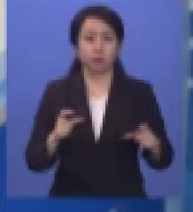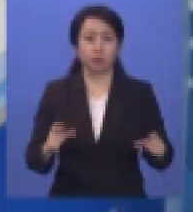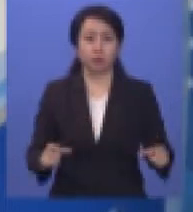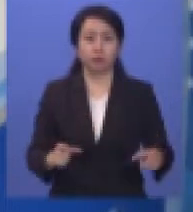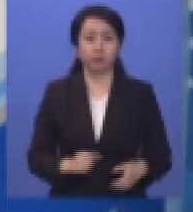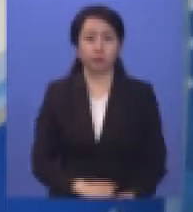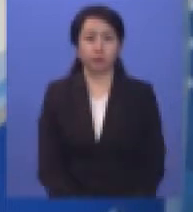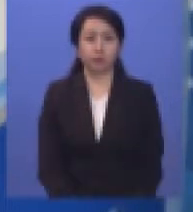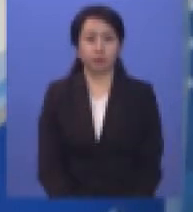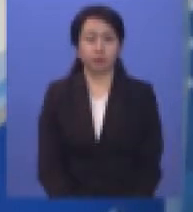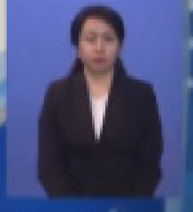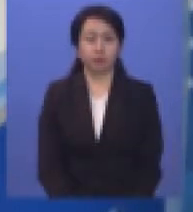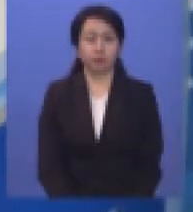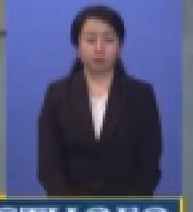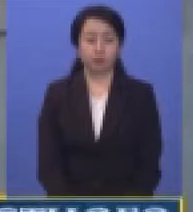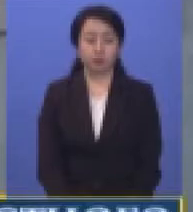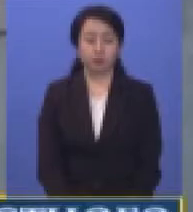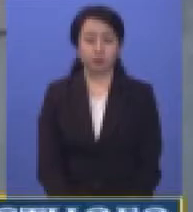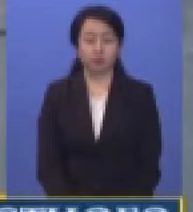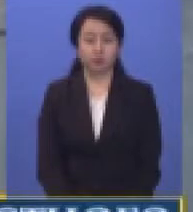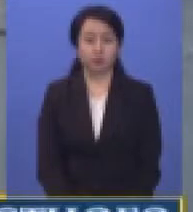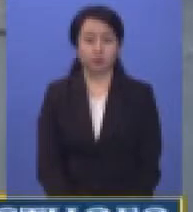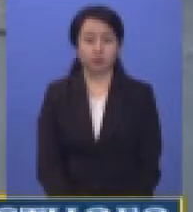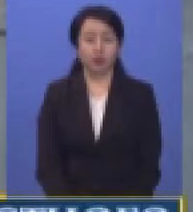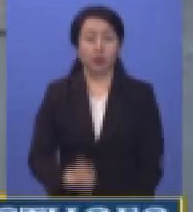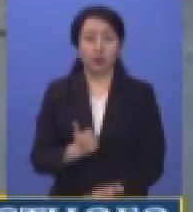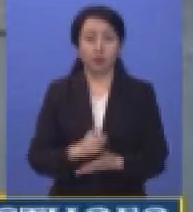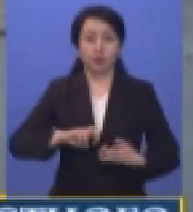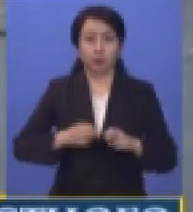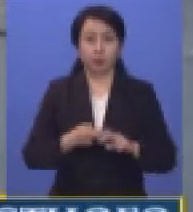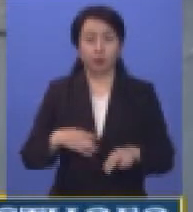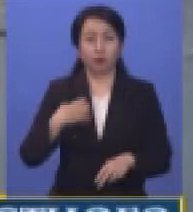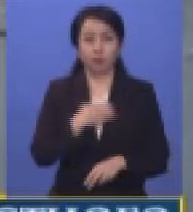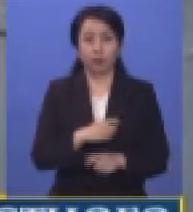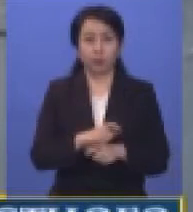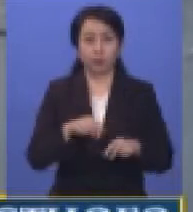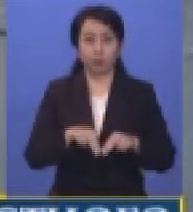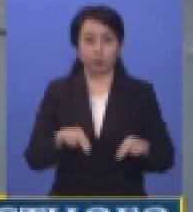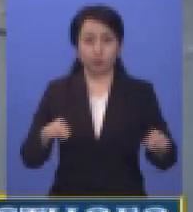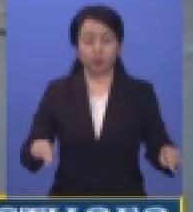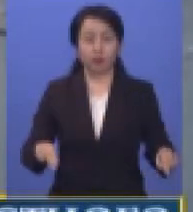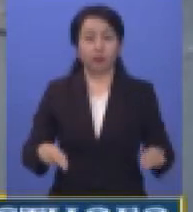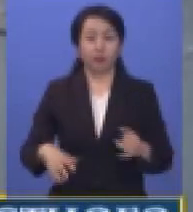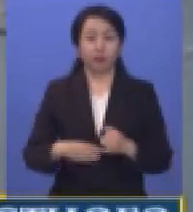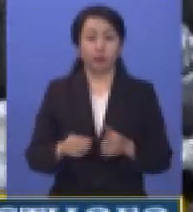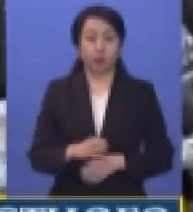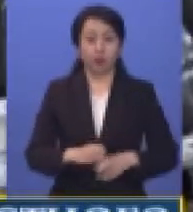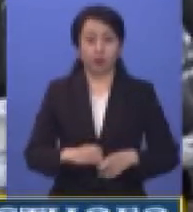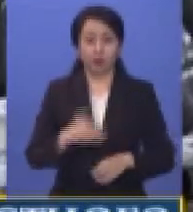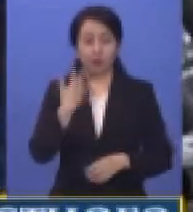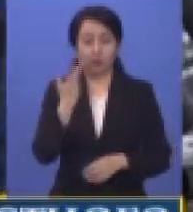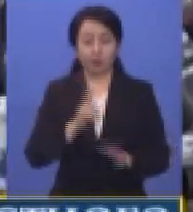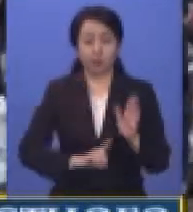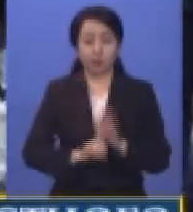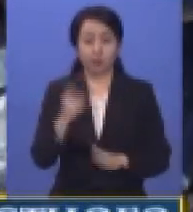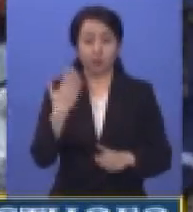Тему продолжит Илья Кудряков. Основная проблема, которая волнует жителей Петропавловска, в частности всех автомобилистов, когда же